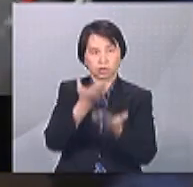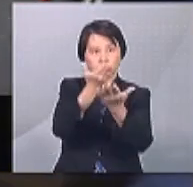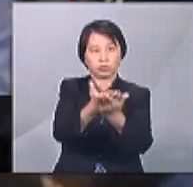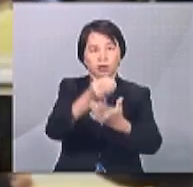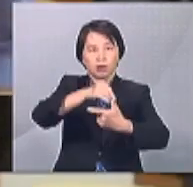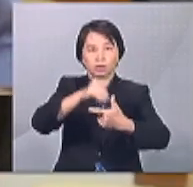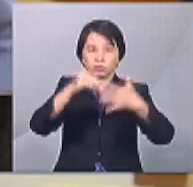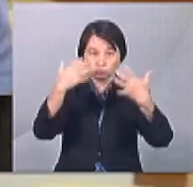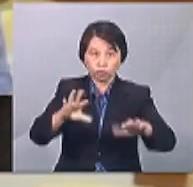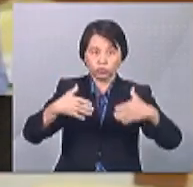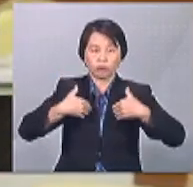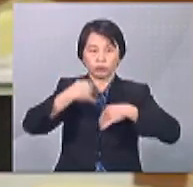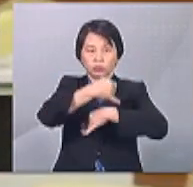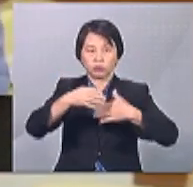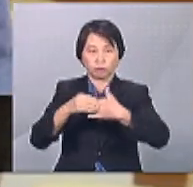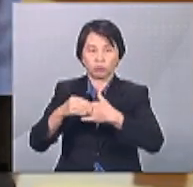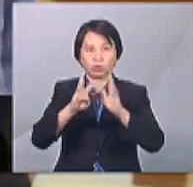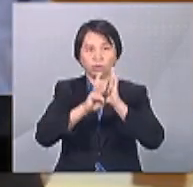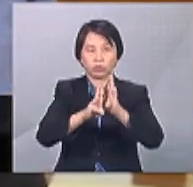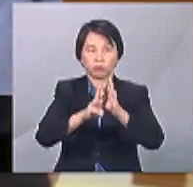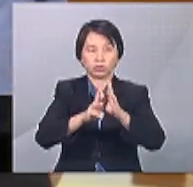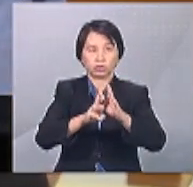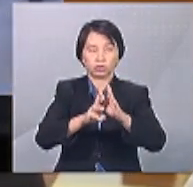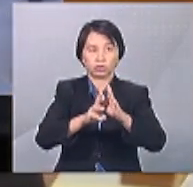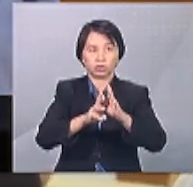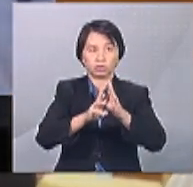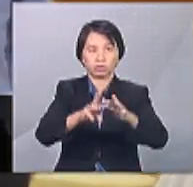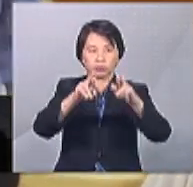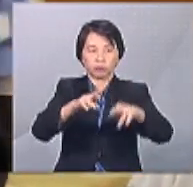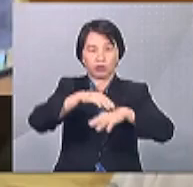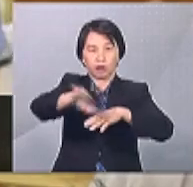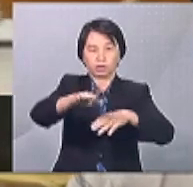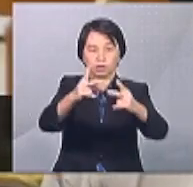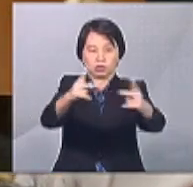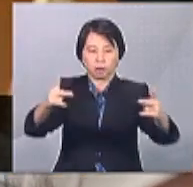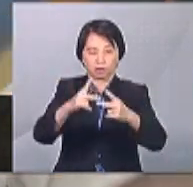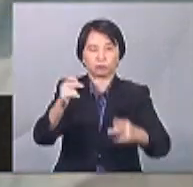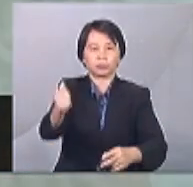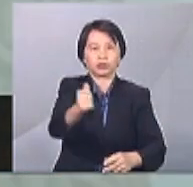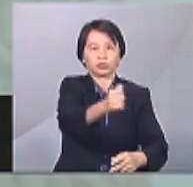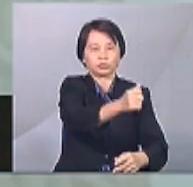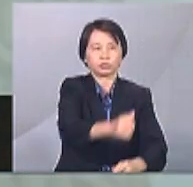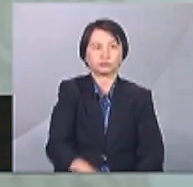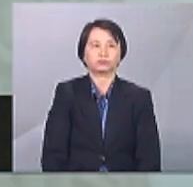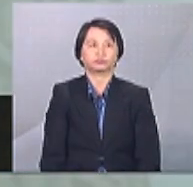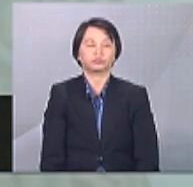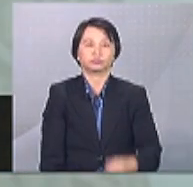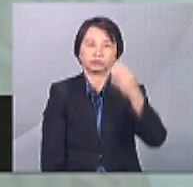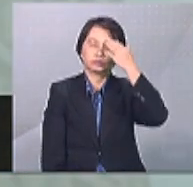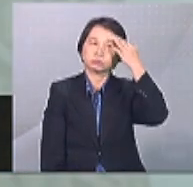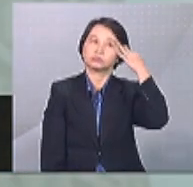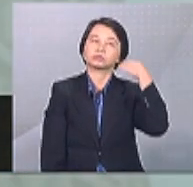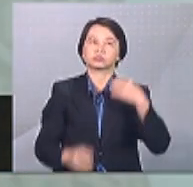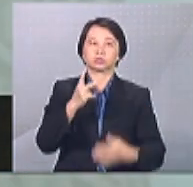ada guideline untuk wakil rakyat yang menghantar bantuan ke kawasan masing-masing? Setakat ini kalau kita lihat untuk Kementerian